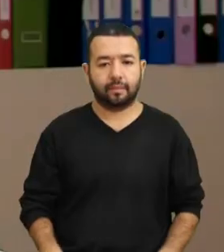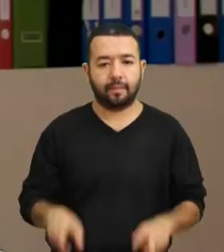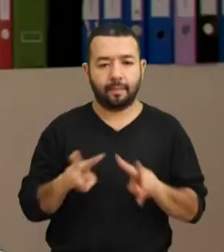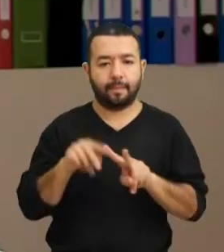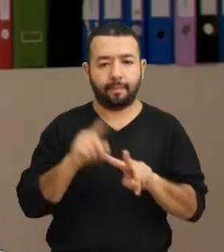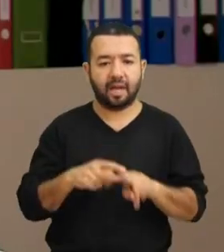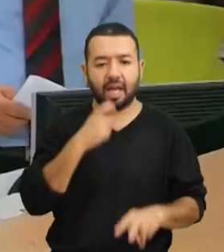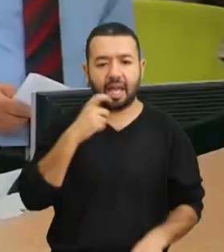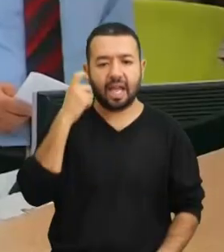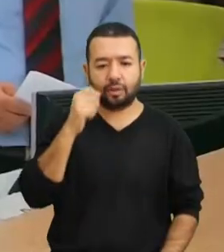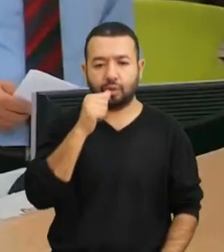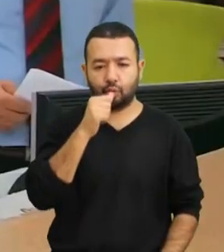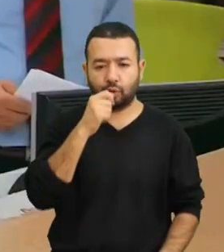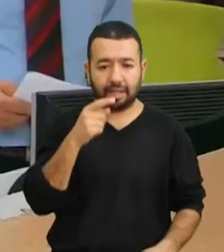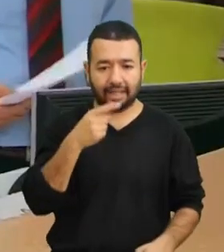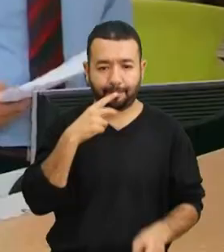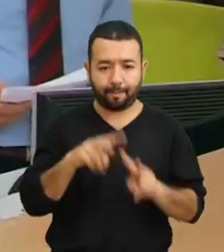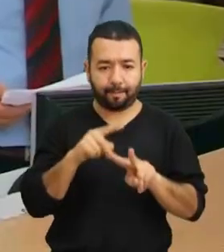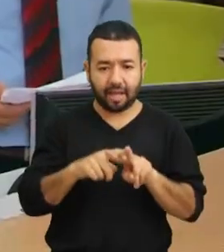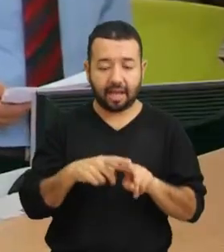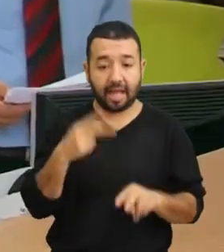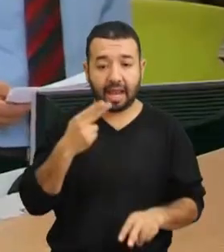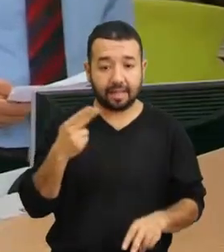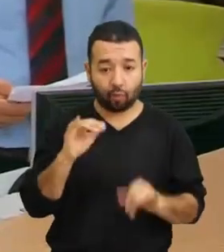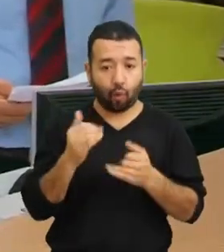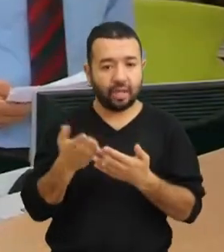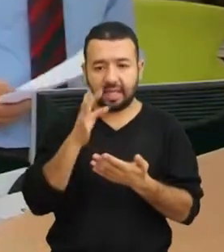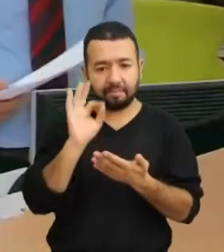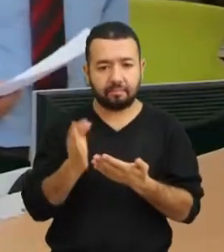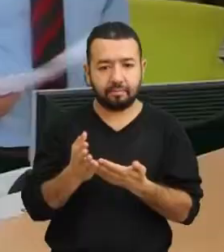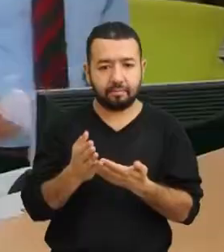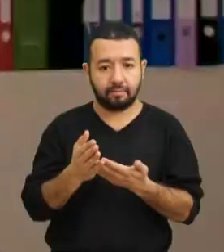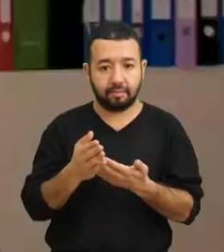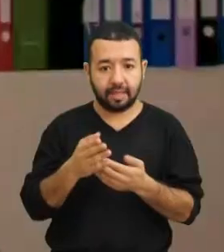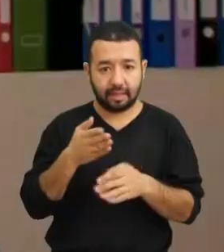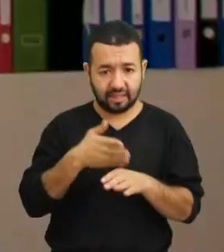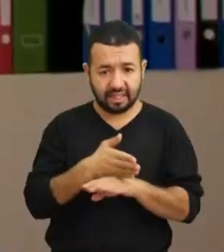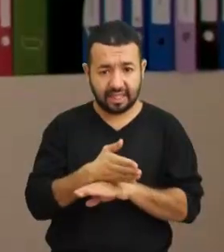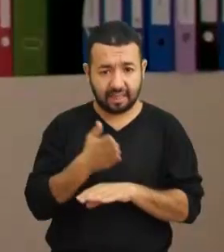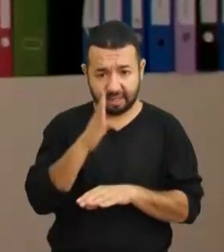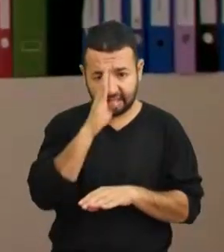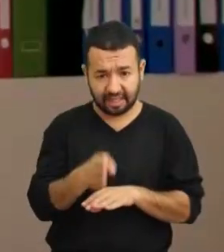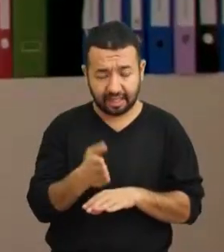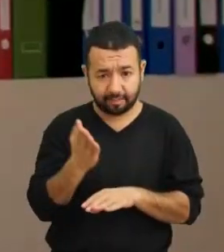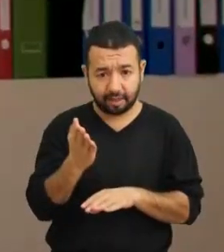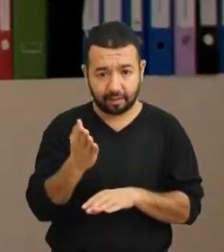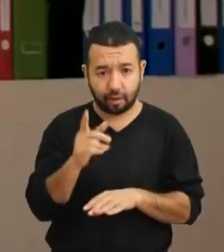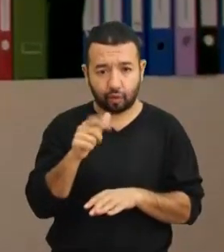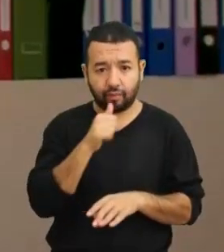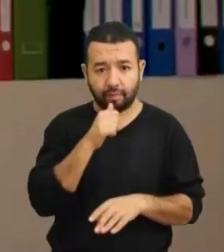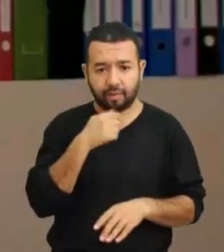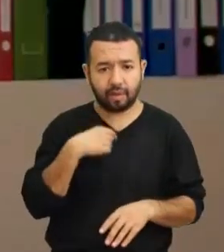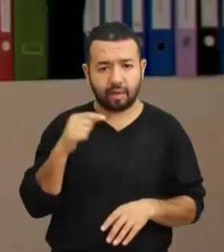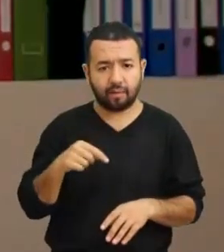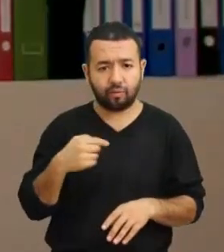Ma, evet eski dilde su, ma. O... Her resimdeki oyuncu. Ciddi olamazsınız efendim. Lütfü Bey,